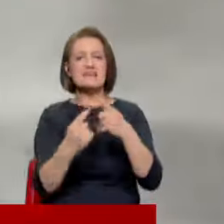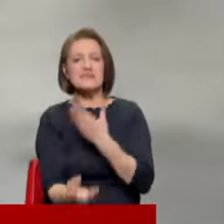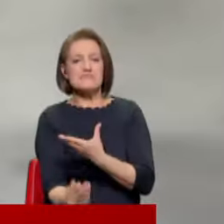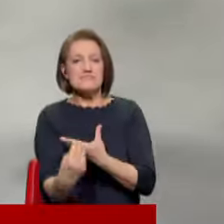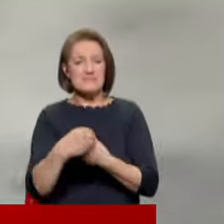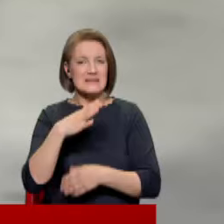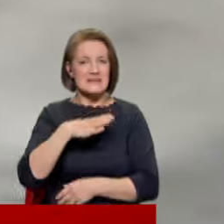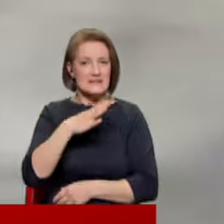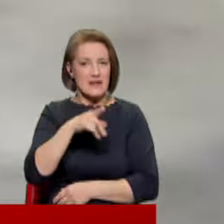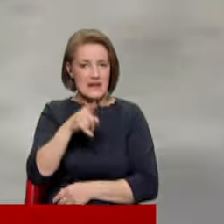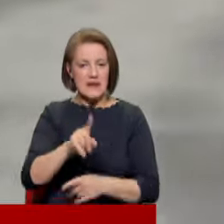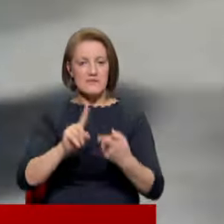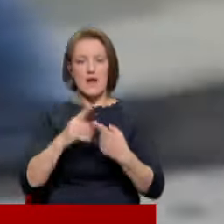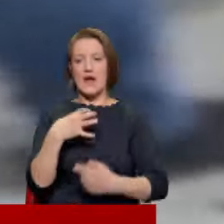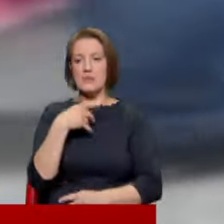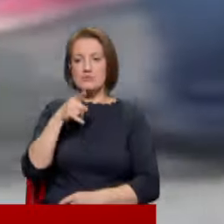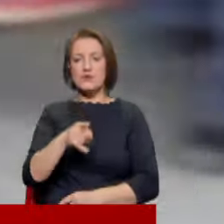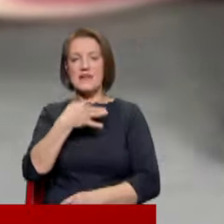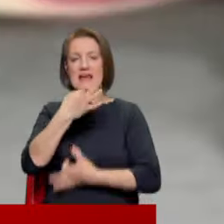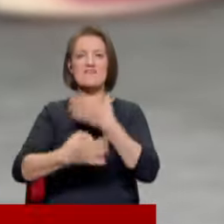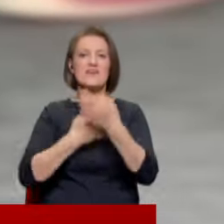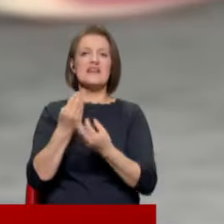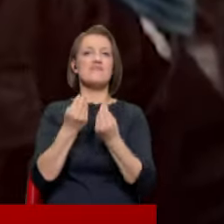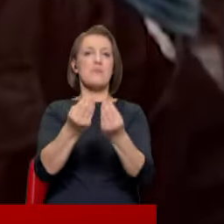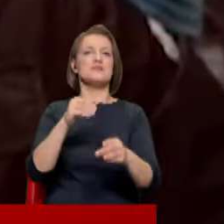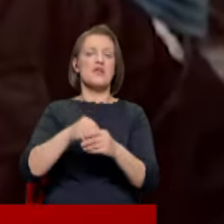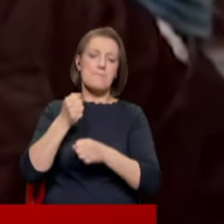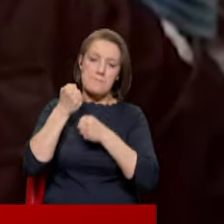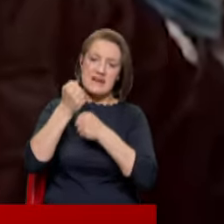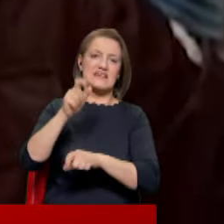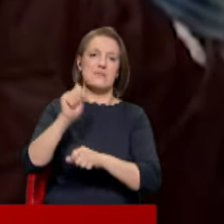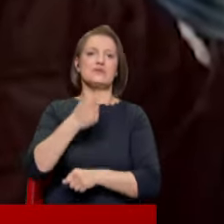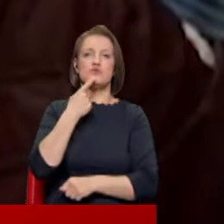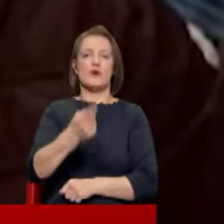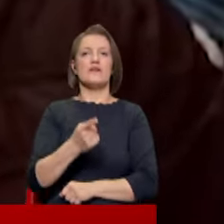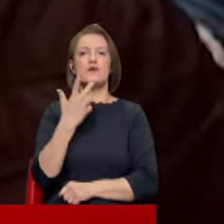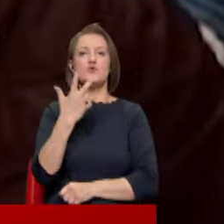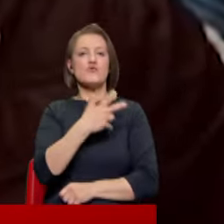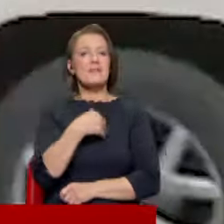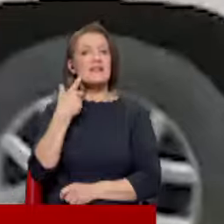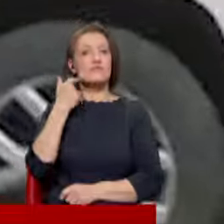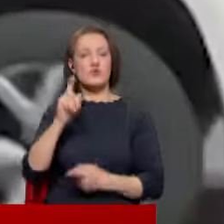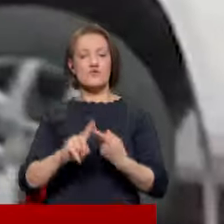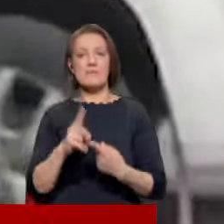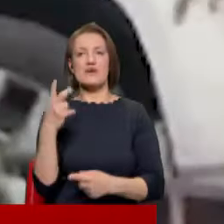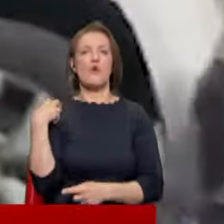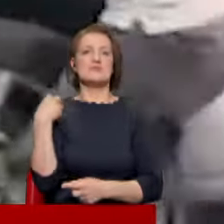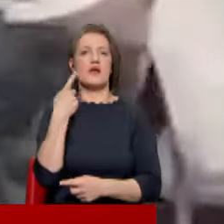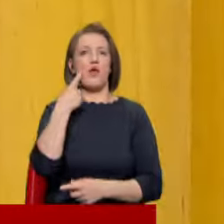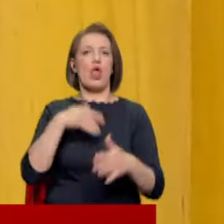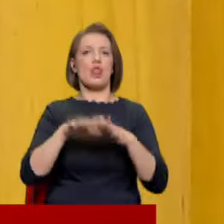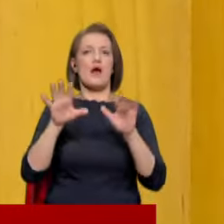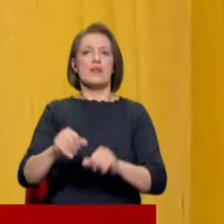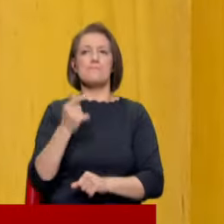dahil etmek istediğini ve kendisine bu yönde ifade vermesi için baskı yapıldığını iddia etti ü Emniyet Müdürü ve bir Komiser gözaltına